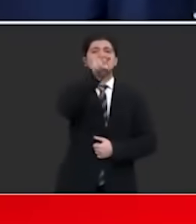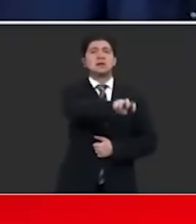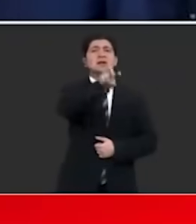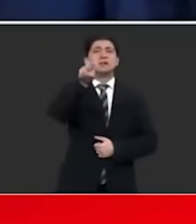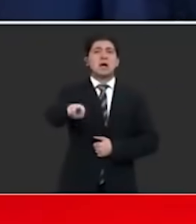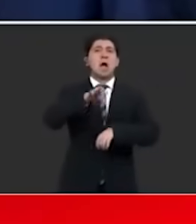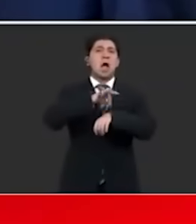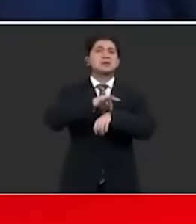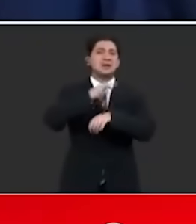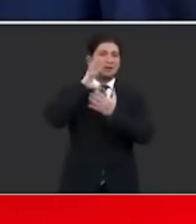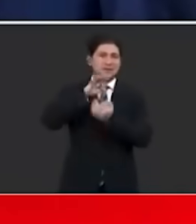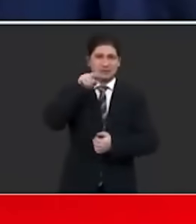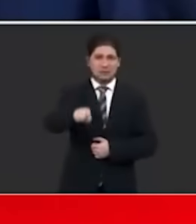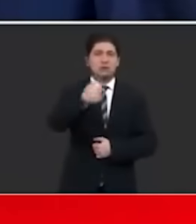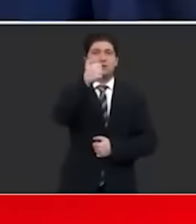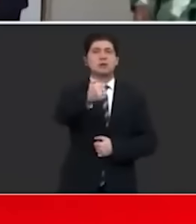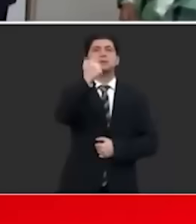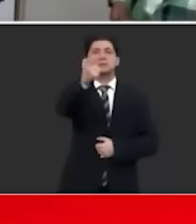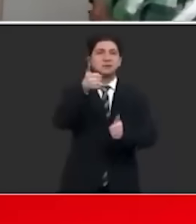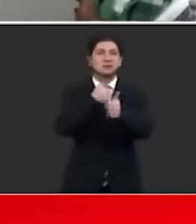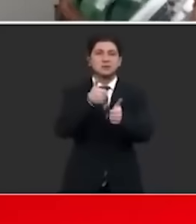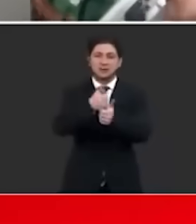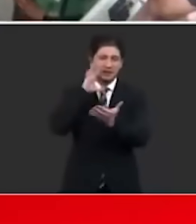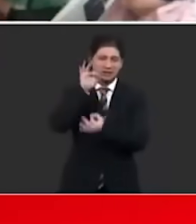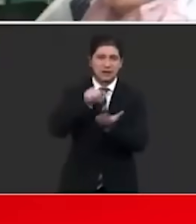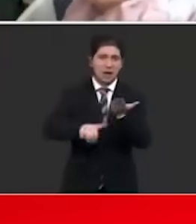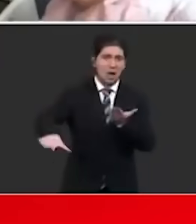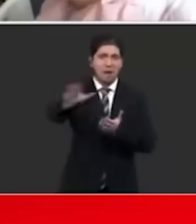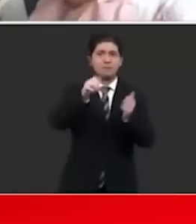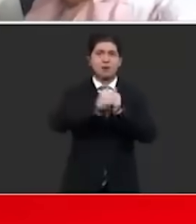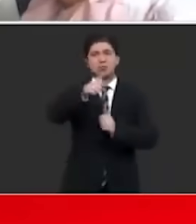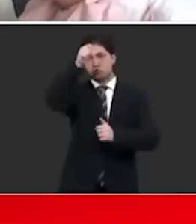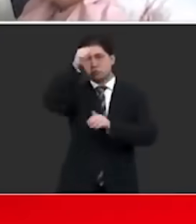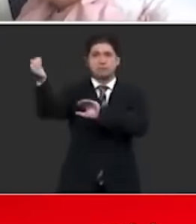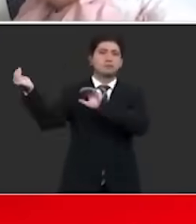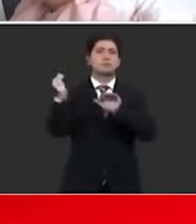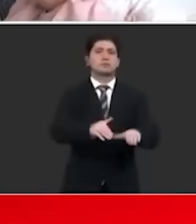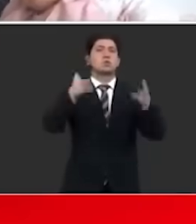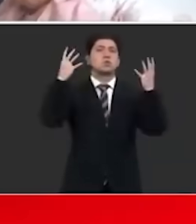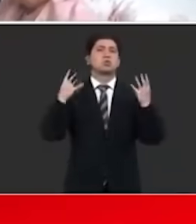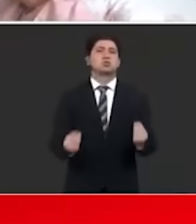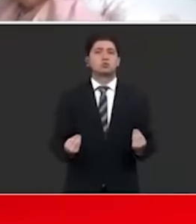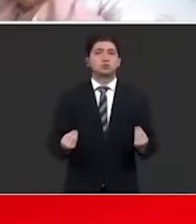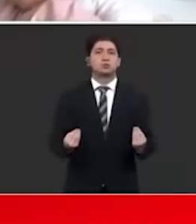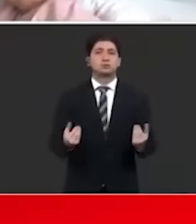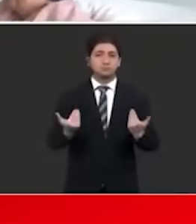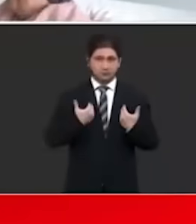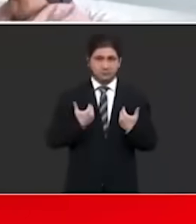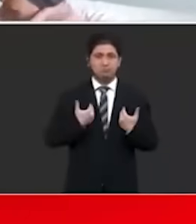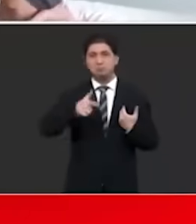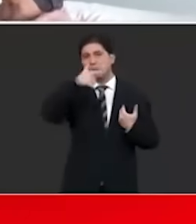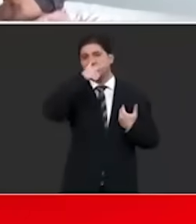88 hastayı 61 refakatçisiyle birlikte ülkemize getirdik. Biz de perşembe